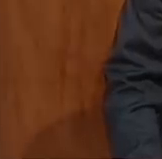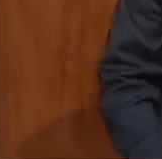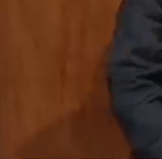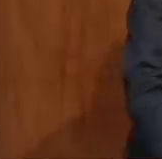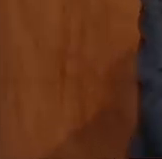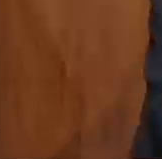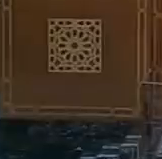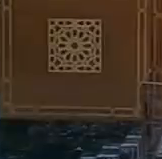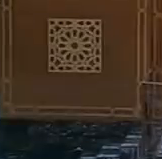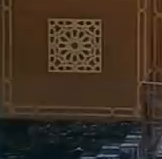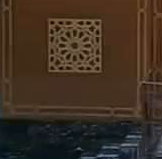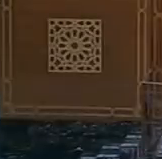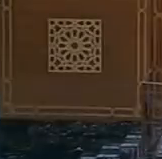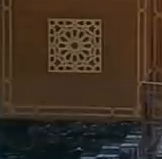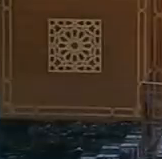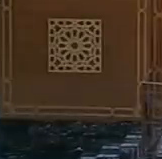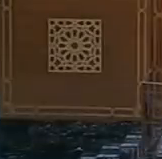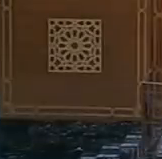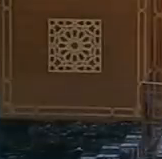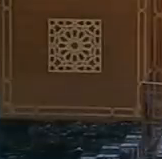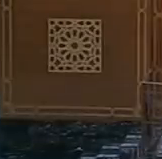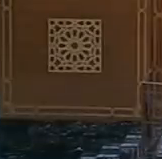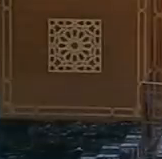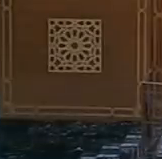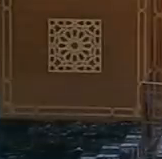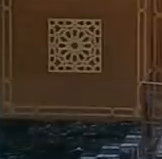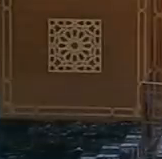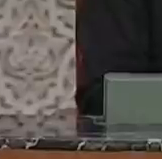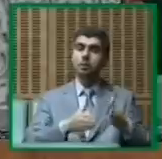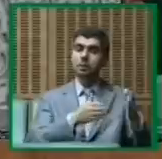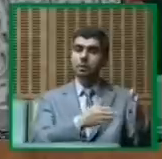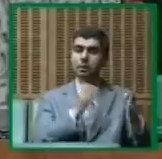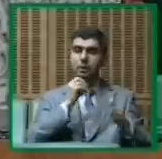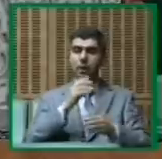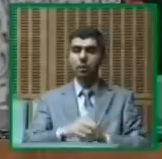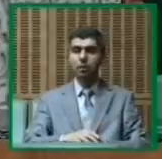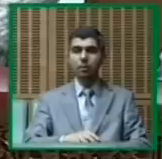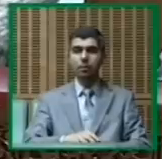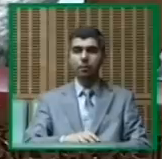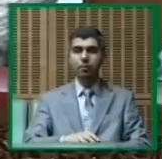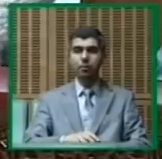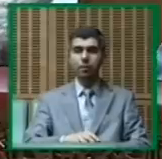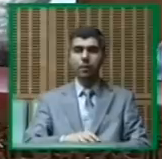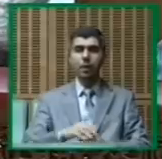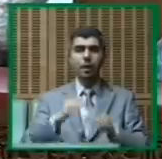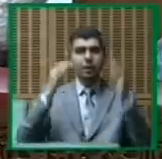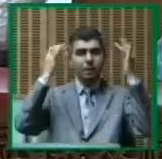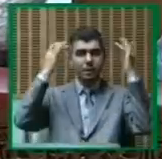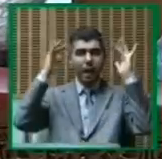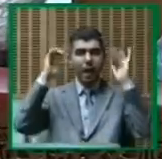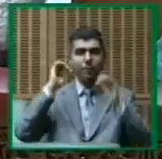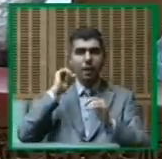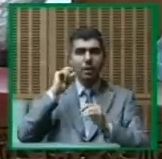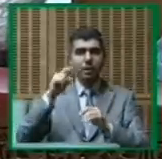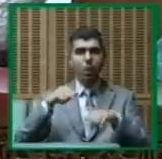الله. وشكرا. شكرا السيد الوزير. موجه السيد وزير الثقافة، وهو